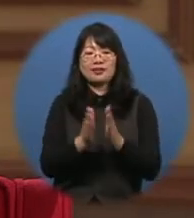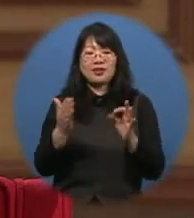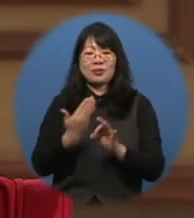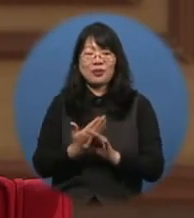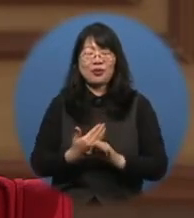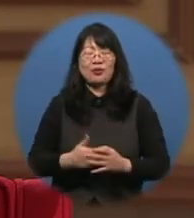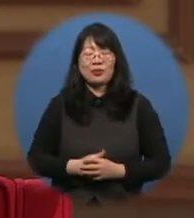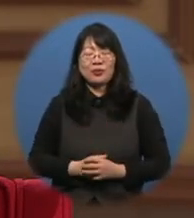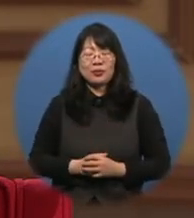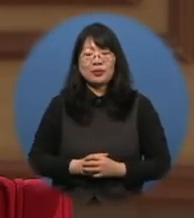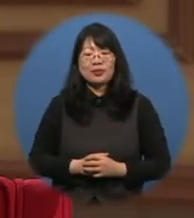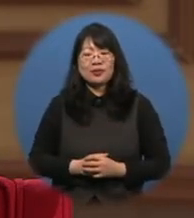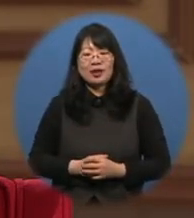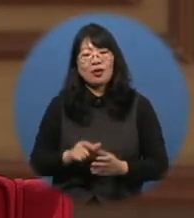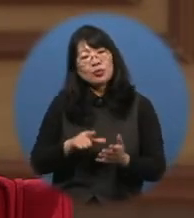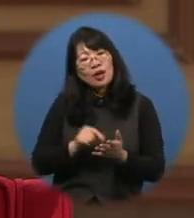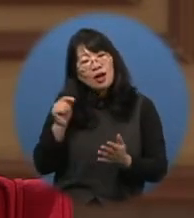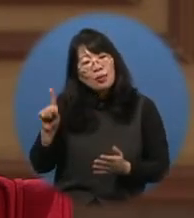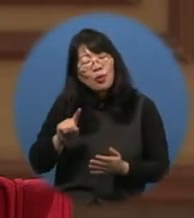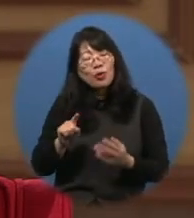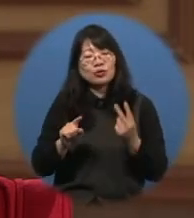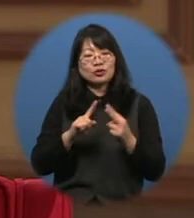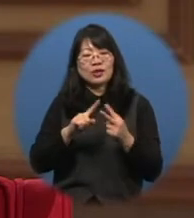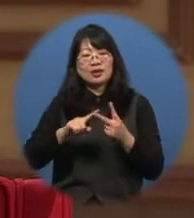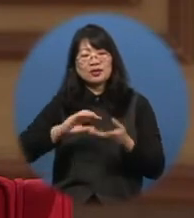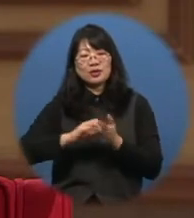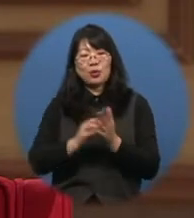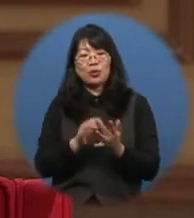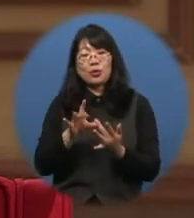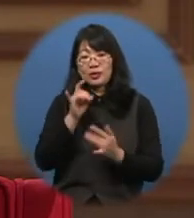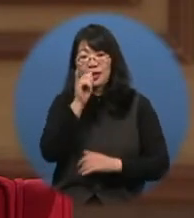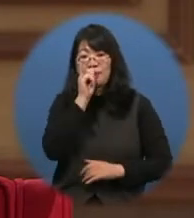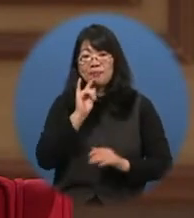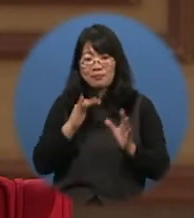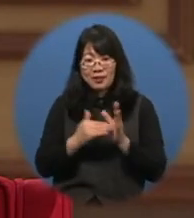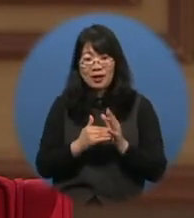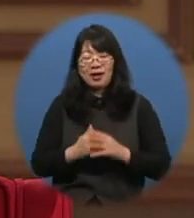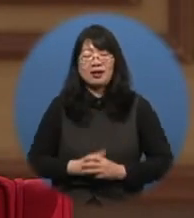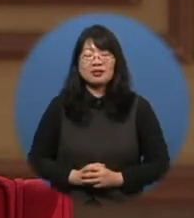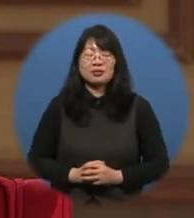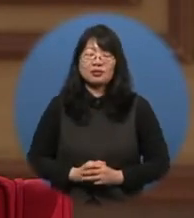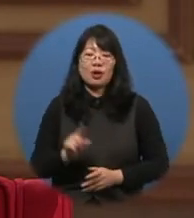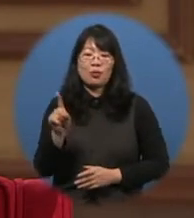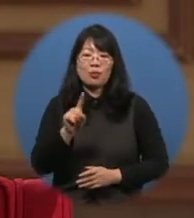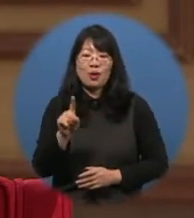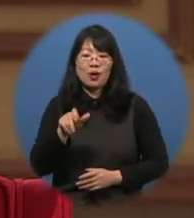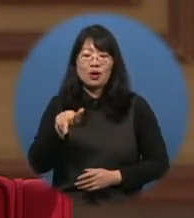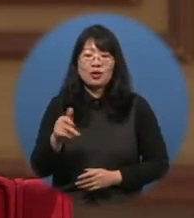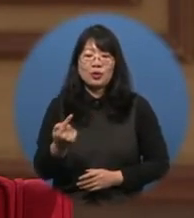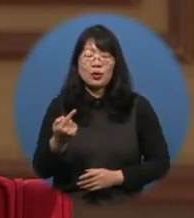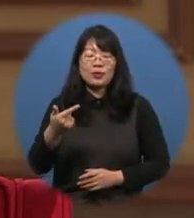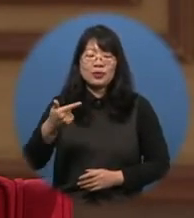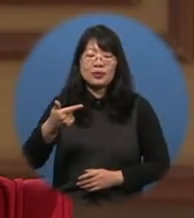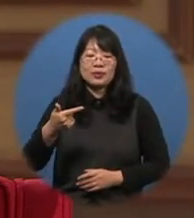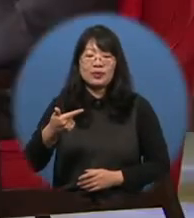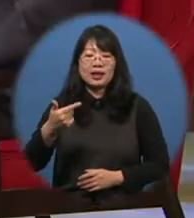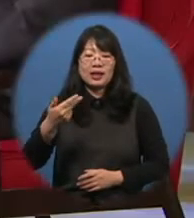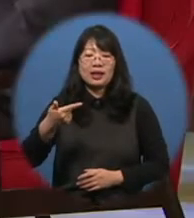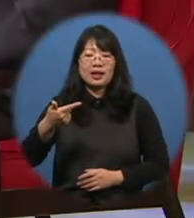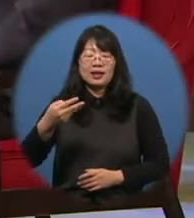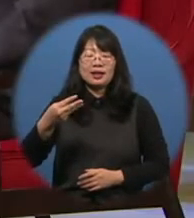예. 대강 뭐 한 두 가지 정도에서 선택하게 되지 않습니까? 뭐 컨티넨탈 방식이냐